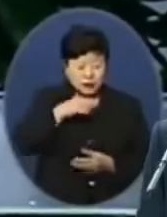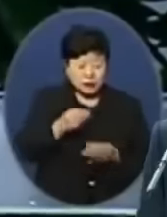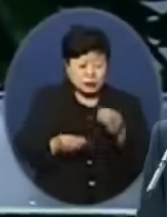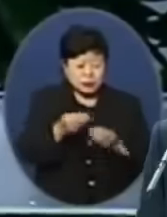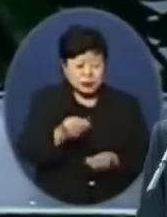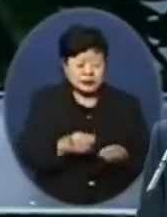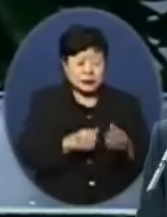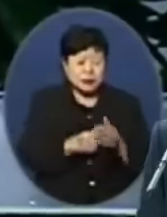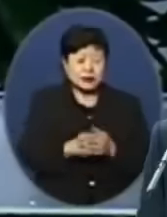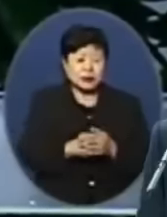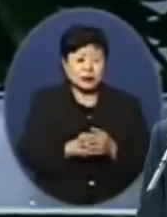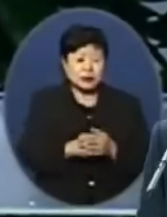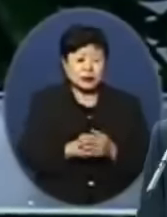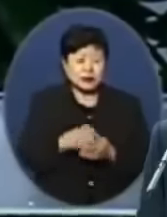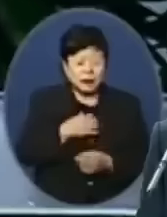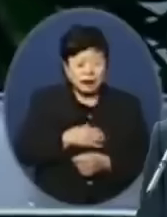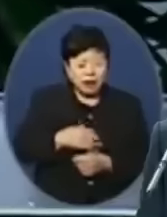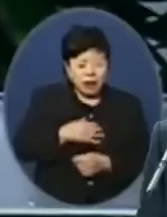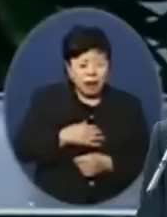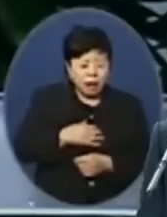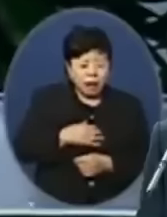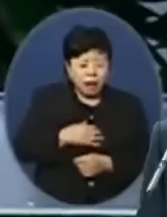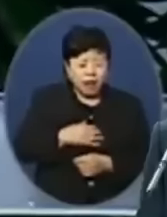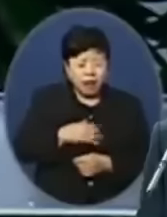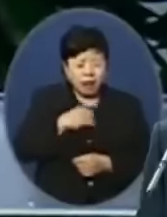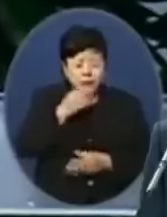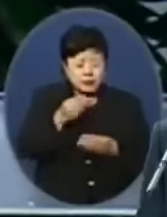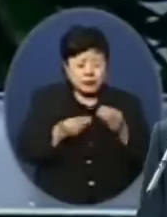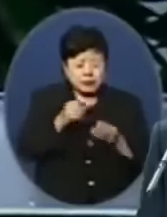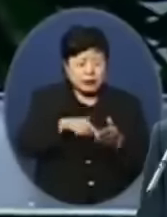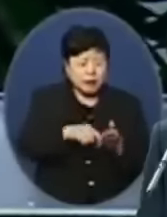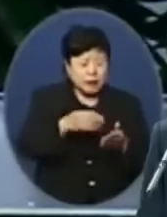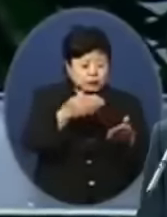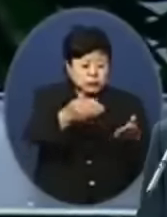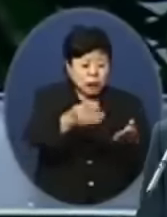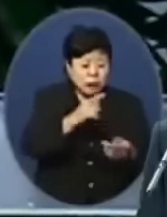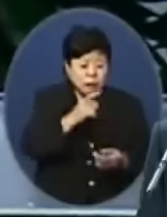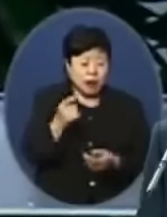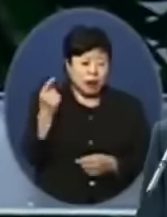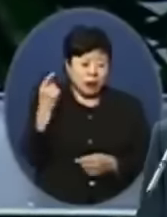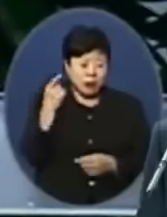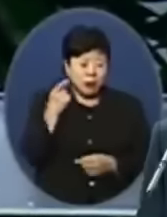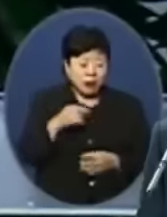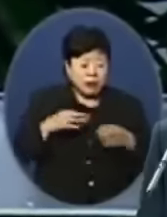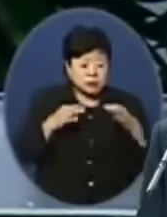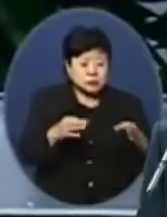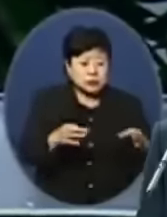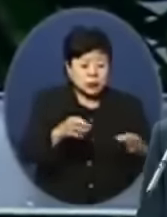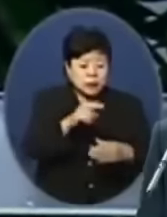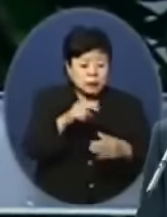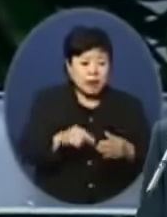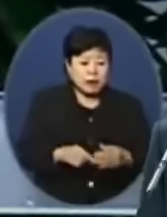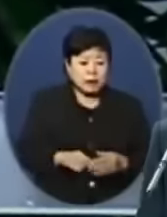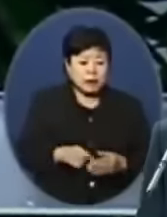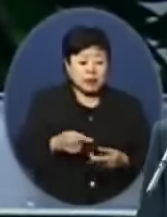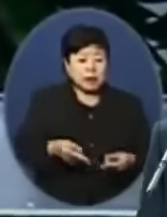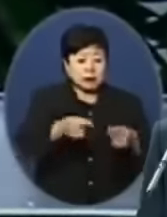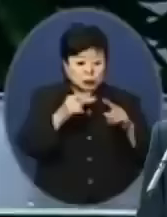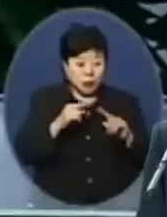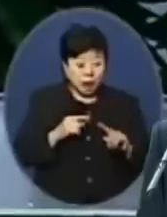때문에 걱정을 하고 고생을 했는데 내가 돈을 마련했다 그 음성이 마음속에 싹